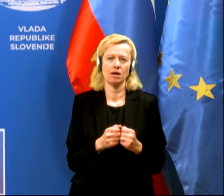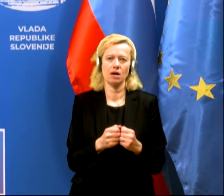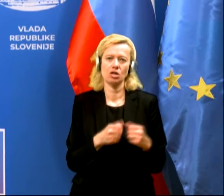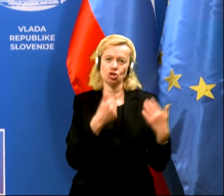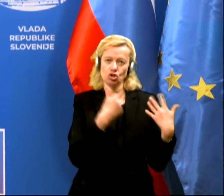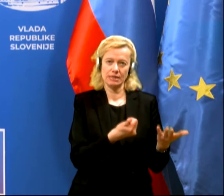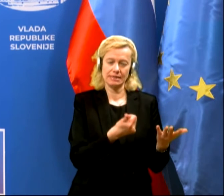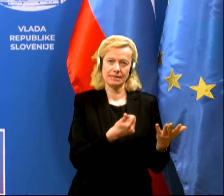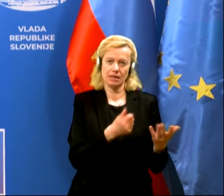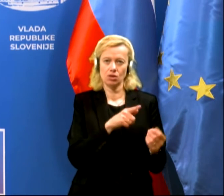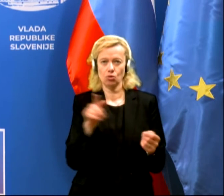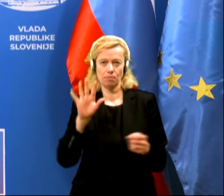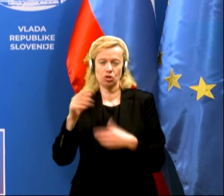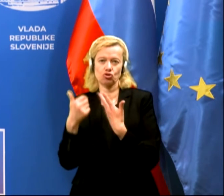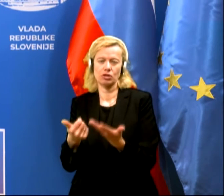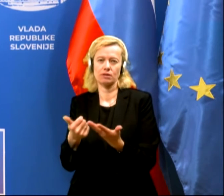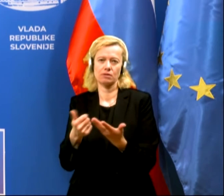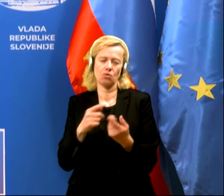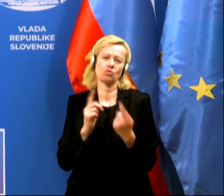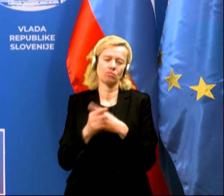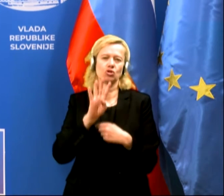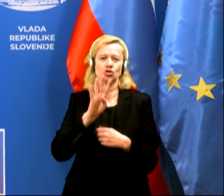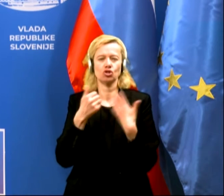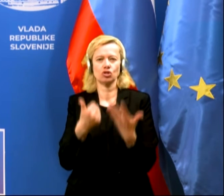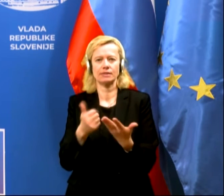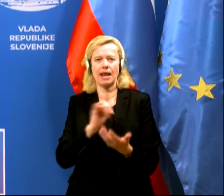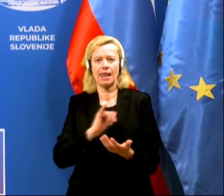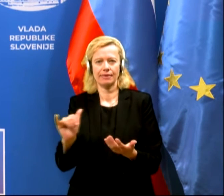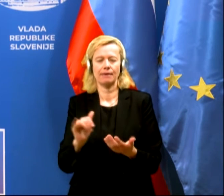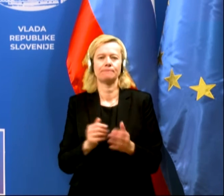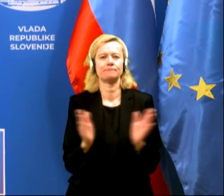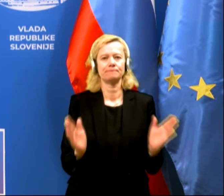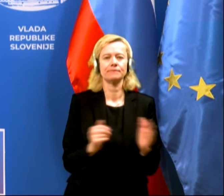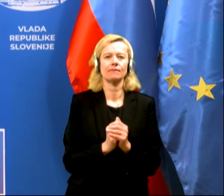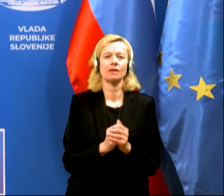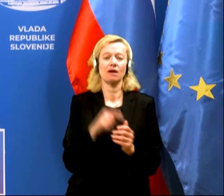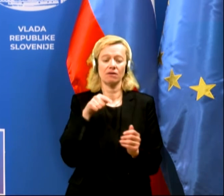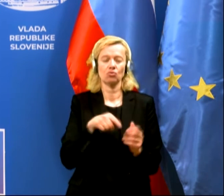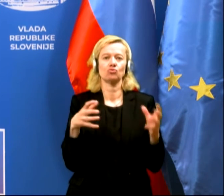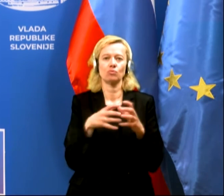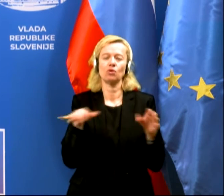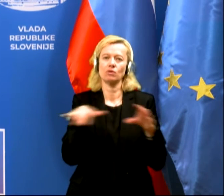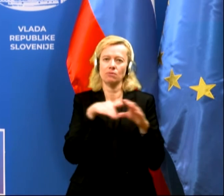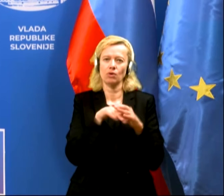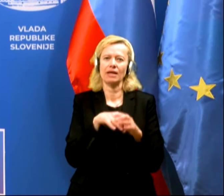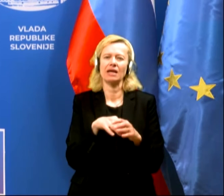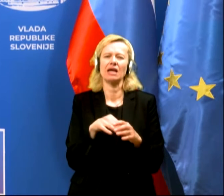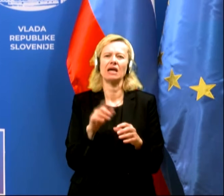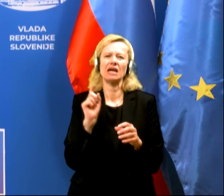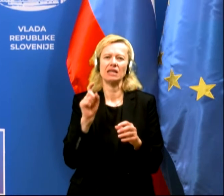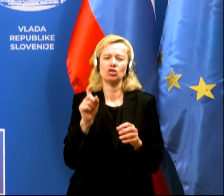od 60. do 65. oziroma 64. leta. Nato skupina zaposlenih iz kritične